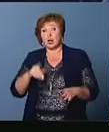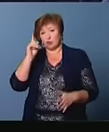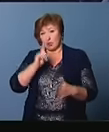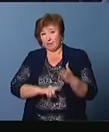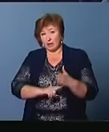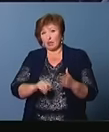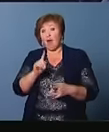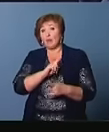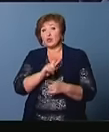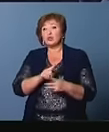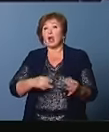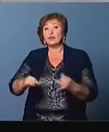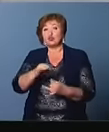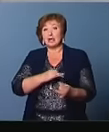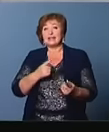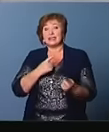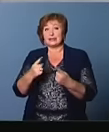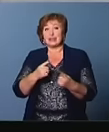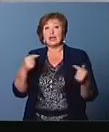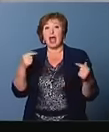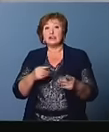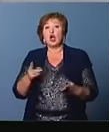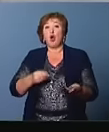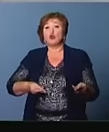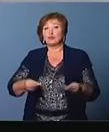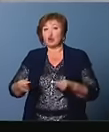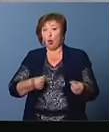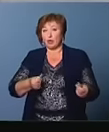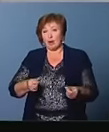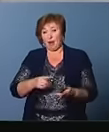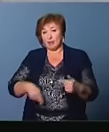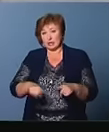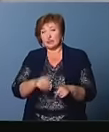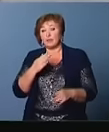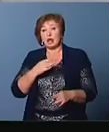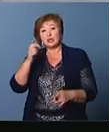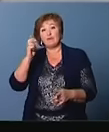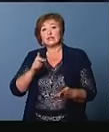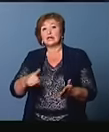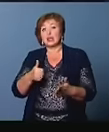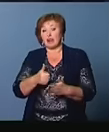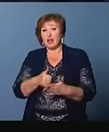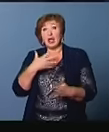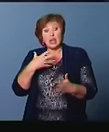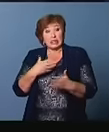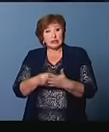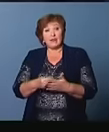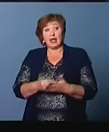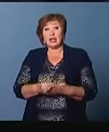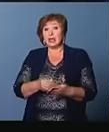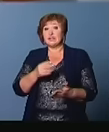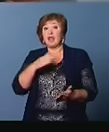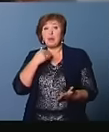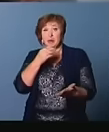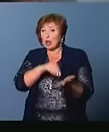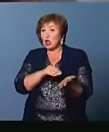вопрос обсуждался на заседании антикоррупционной комиссии. Она прошла под председательством главы региона. В своих сведениях вице-премьер не